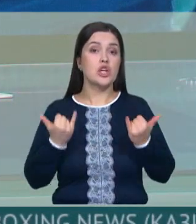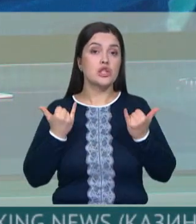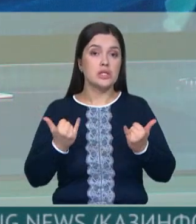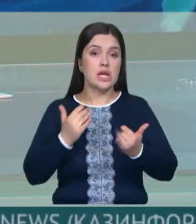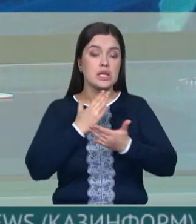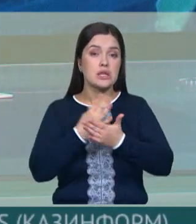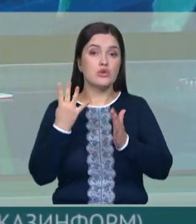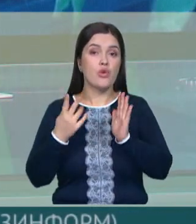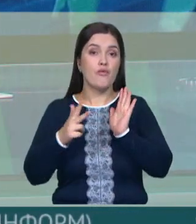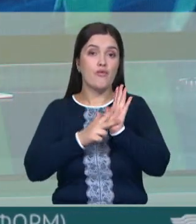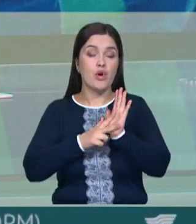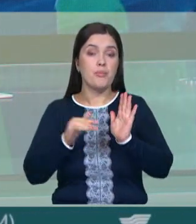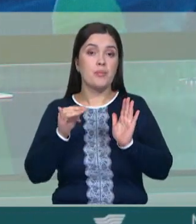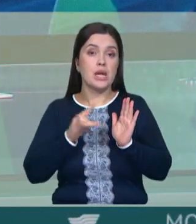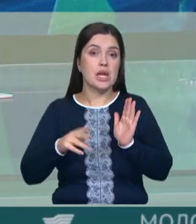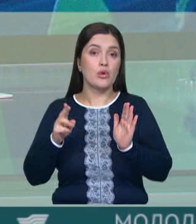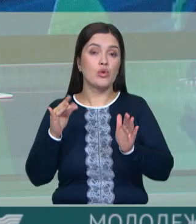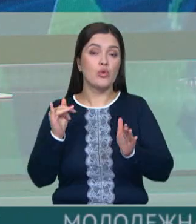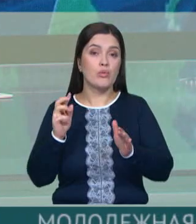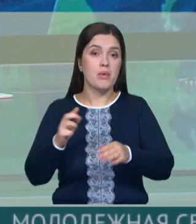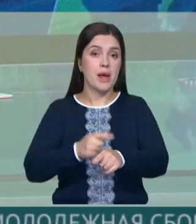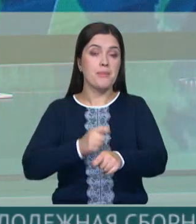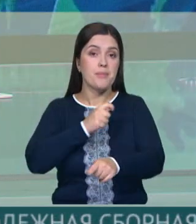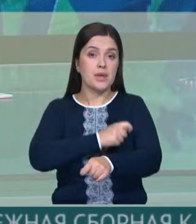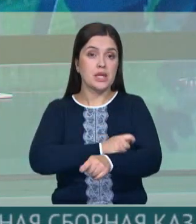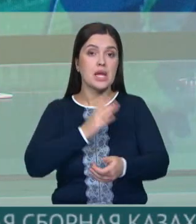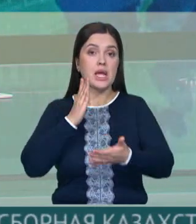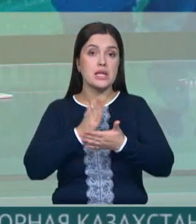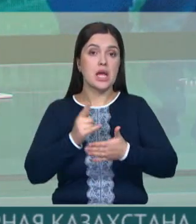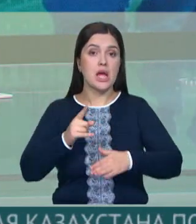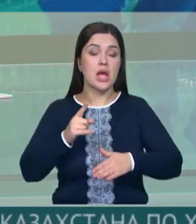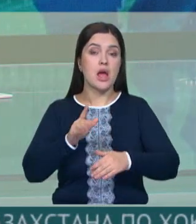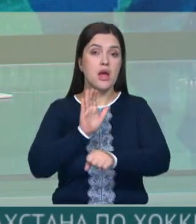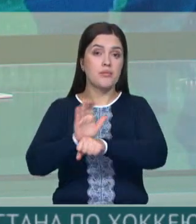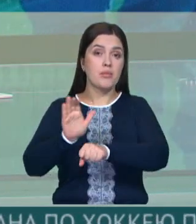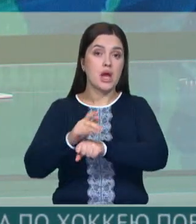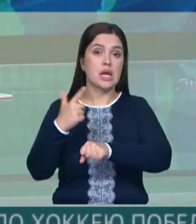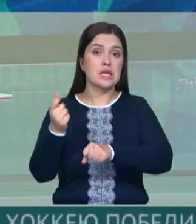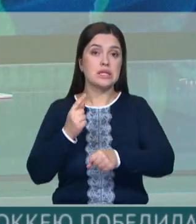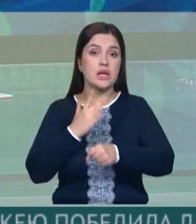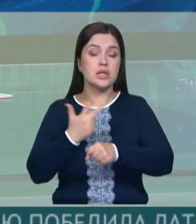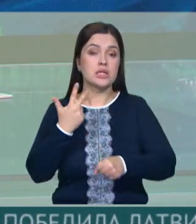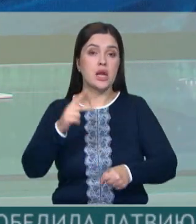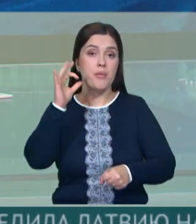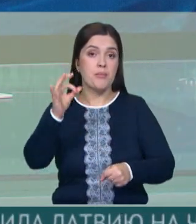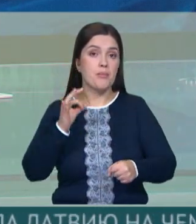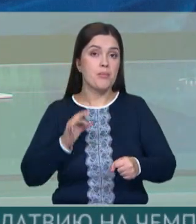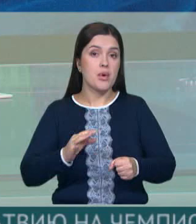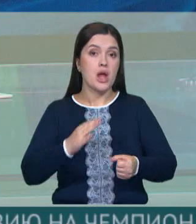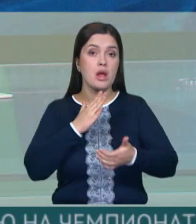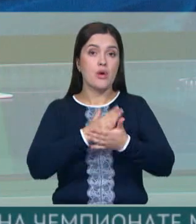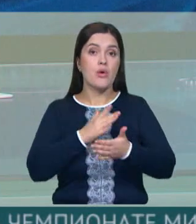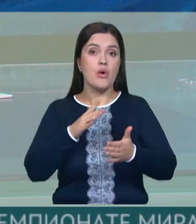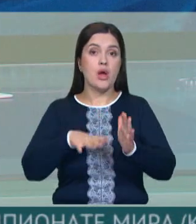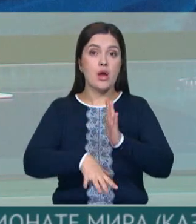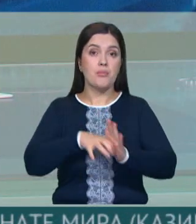газа. Сейчас в стране добывают свыше 48 миллиардов кубометров. При этом экспорт газа составляет меньше трети от